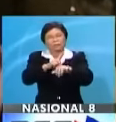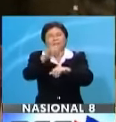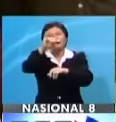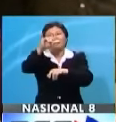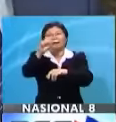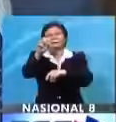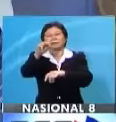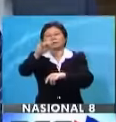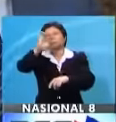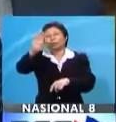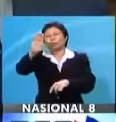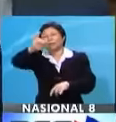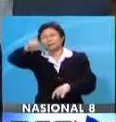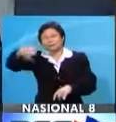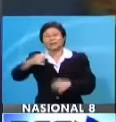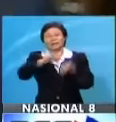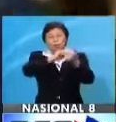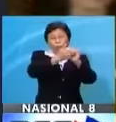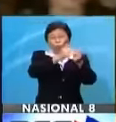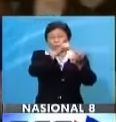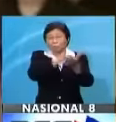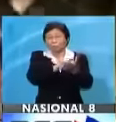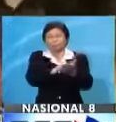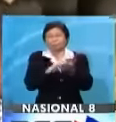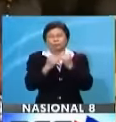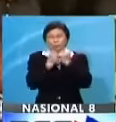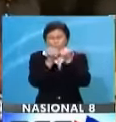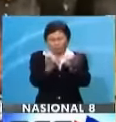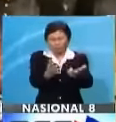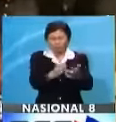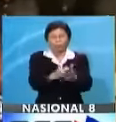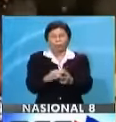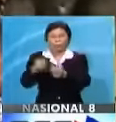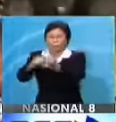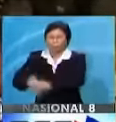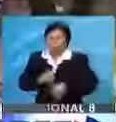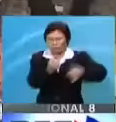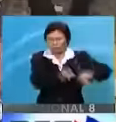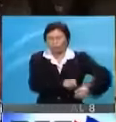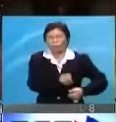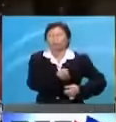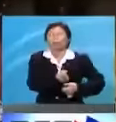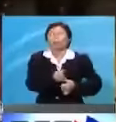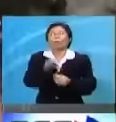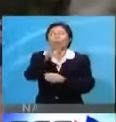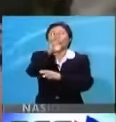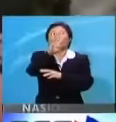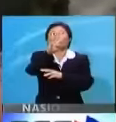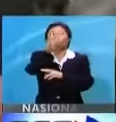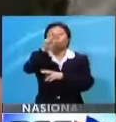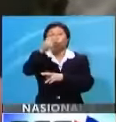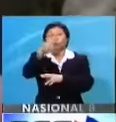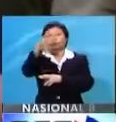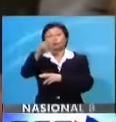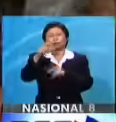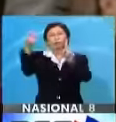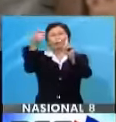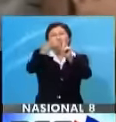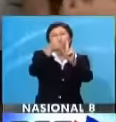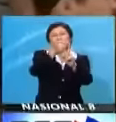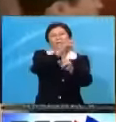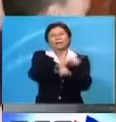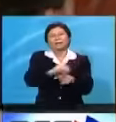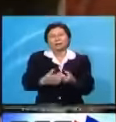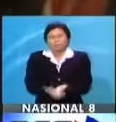ISN Bukit Jalil. Sukan-sukan tersebut ialah tenpin bowling, mendayung wushu, menembak, triathlon bola jaring dan bola